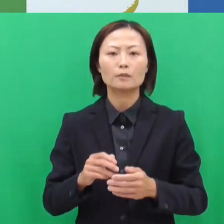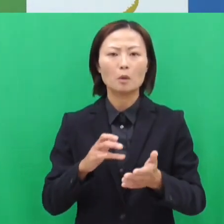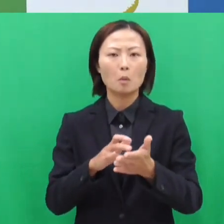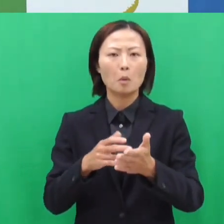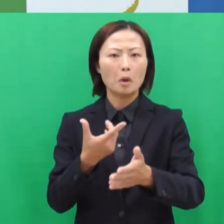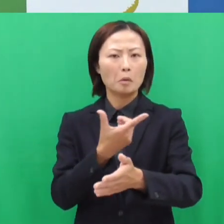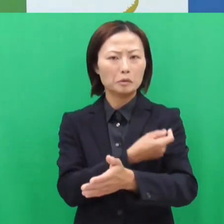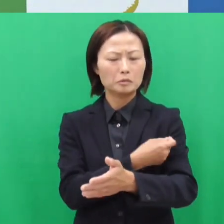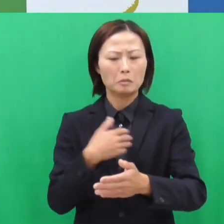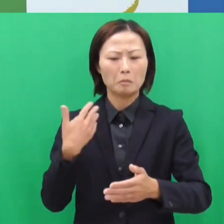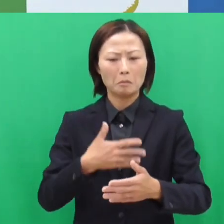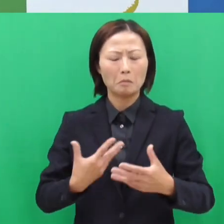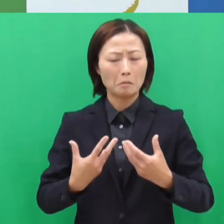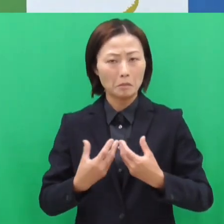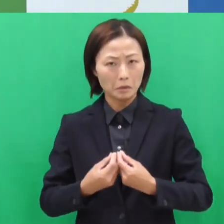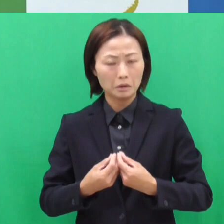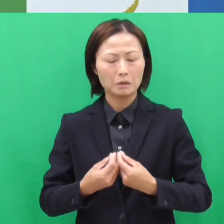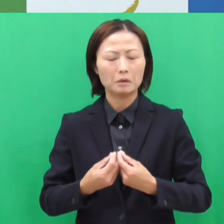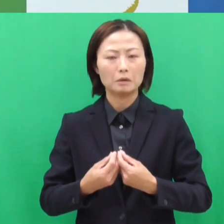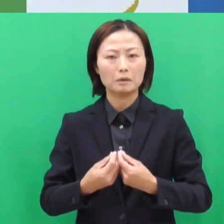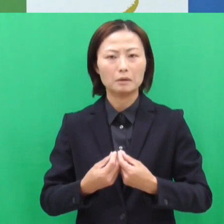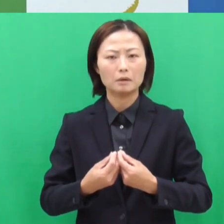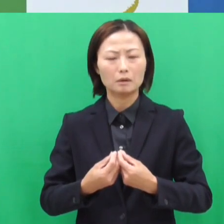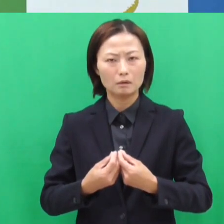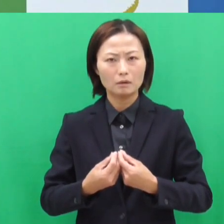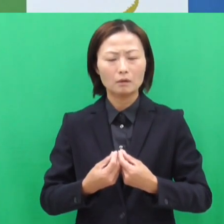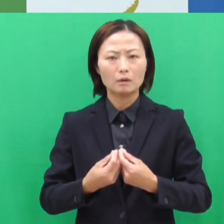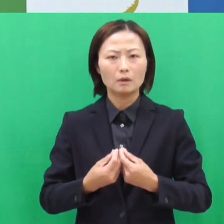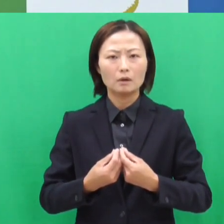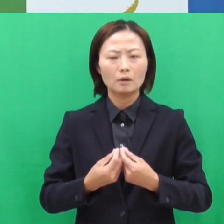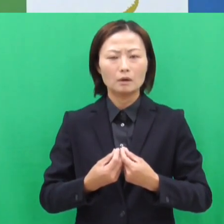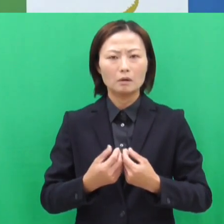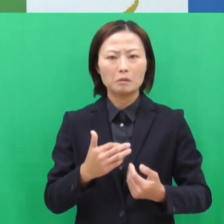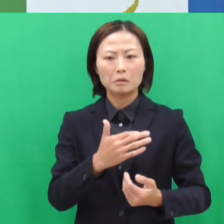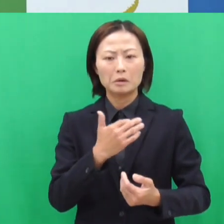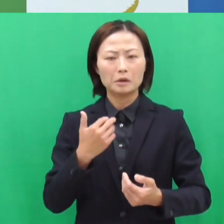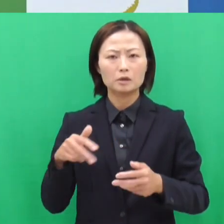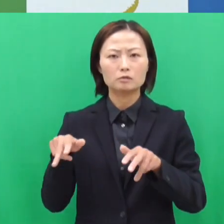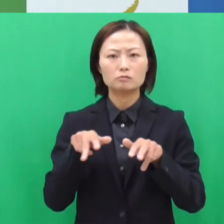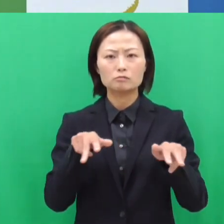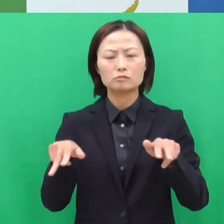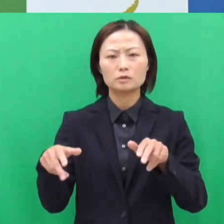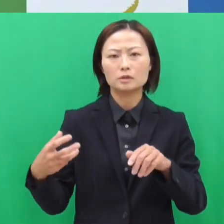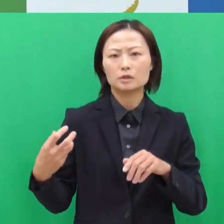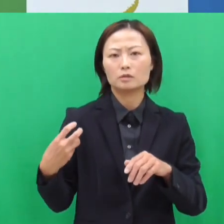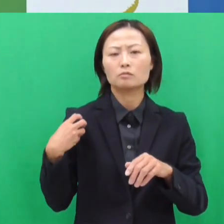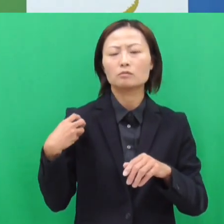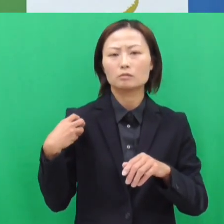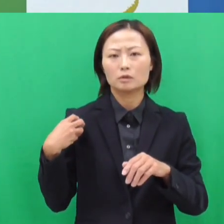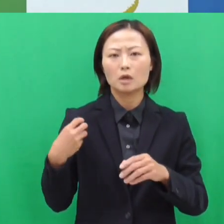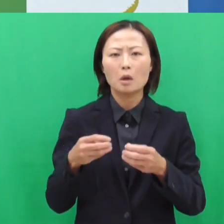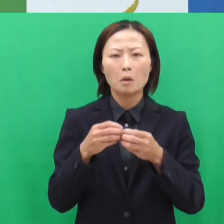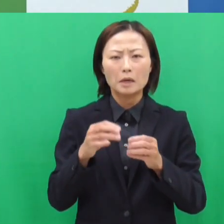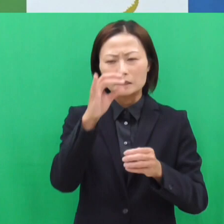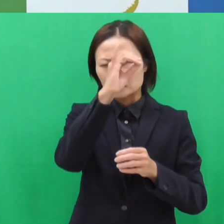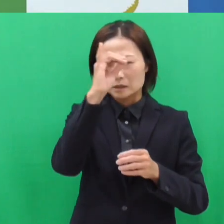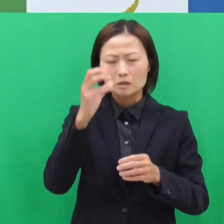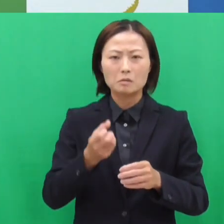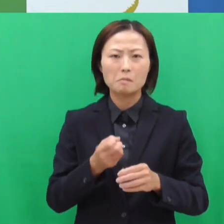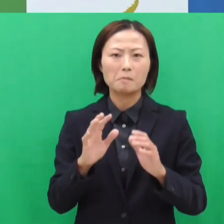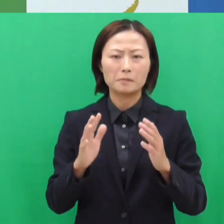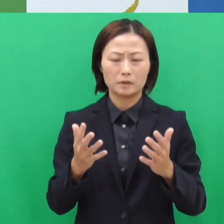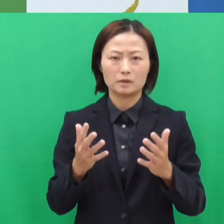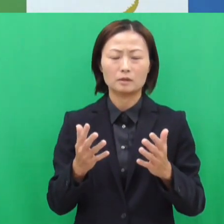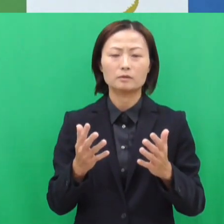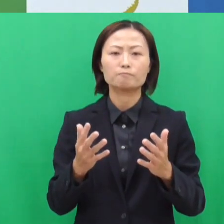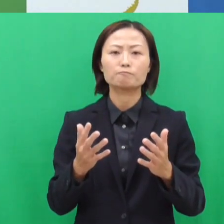ワクチンによる副反応につきましてはですね我々行政としては知見を細かい試験を持ち合わせておりませんので